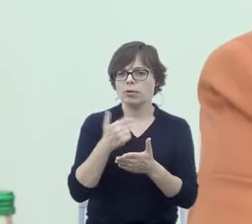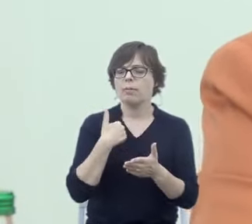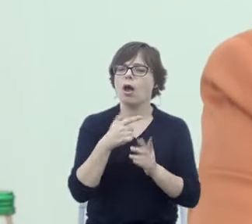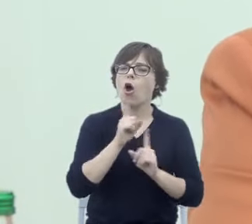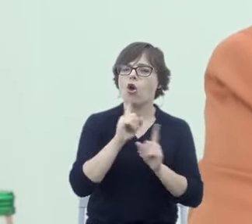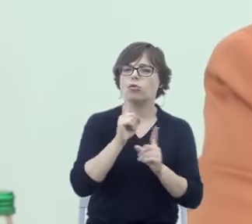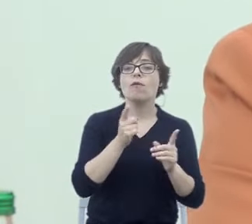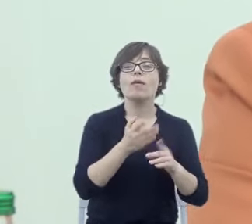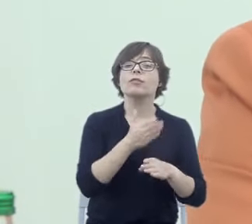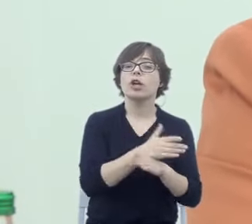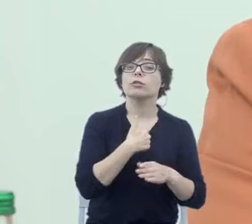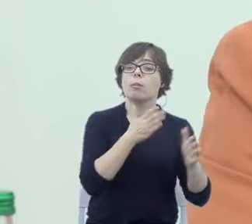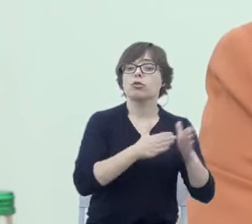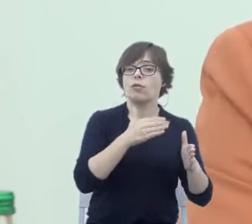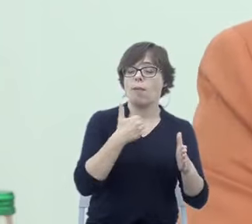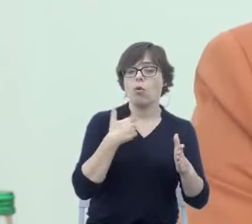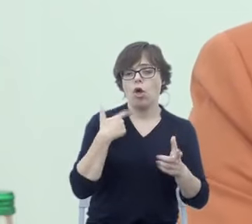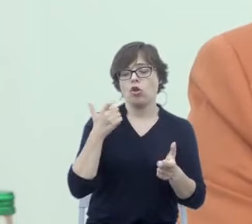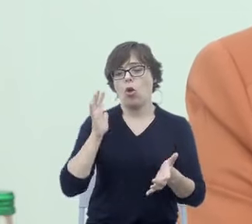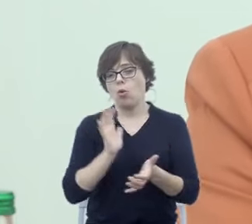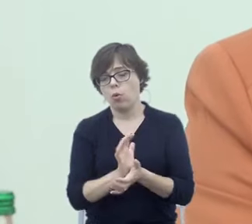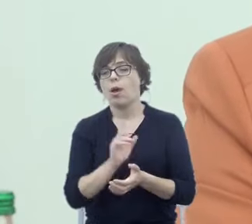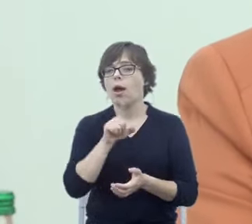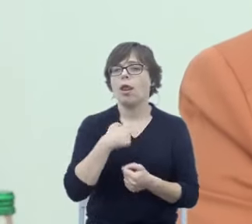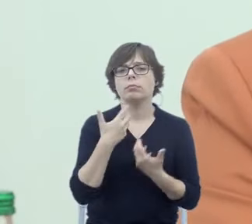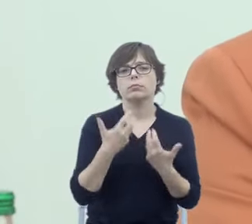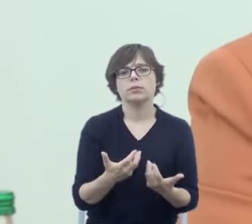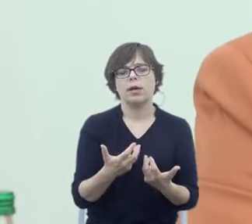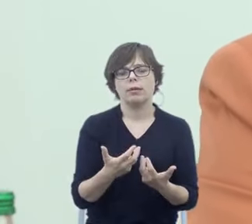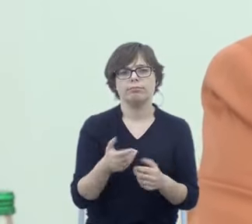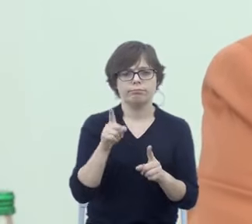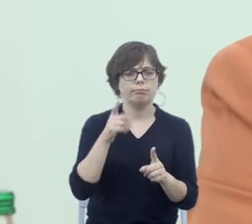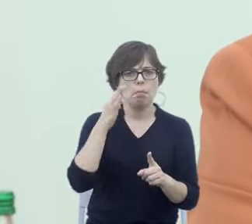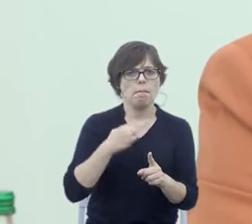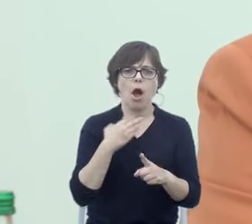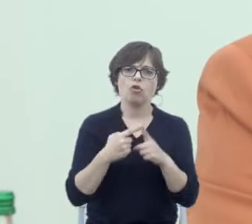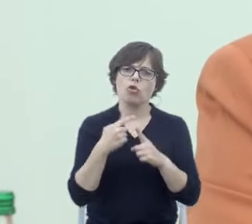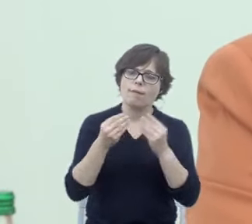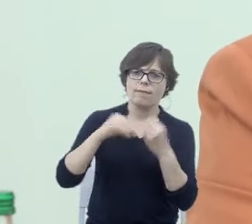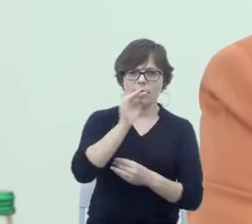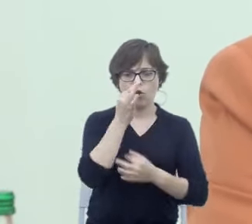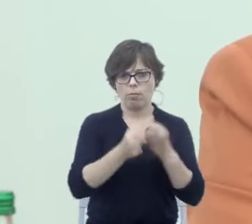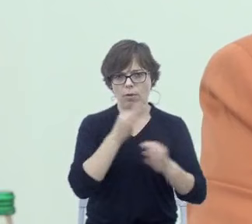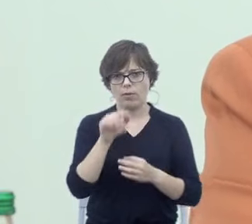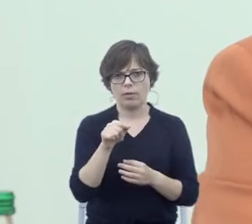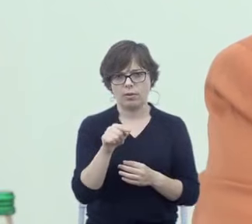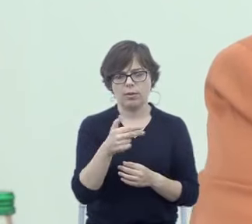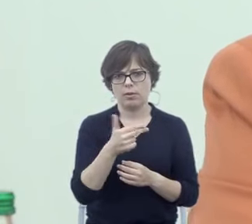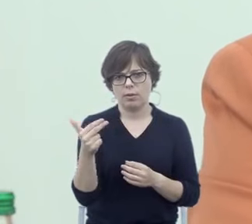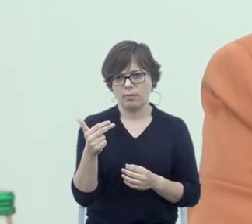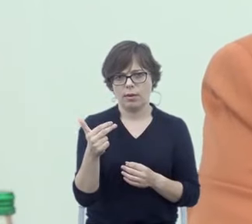rozmowę przygotowawczą, ale tutaj bym chciała, żeby pani to poszerzyła, pogłębiła te wątki, które wydają